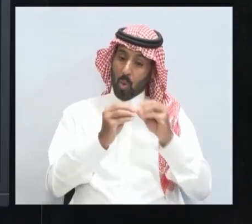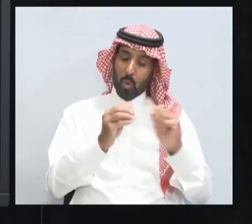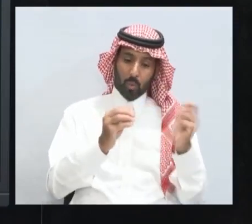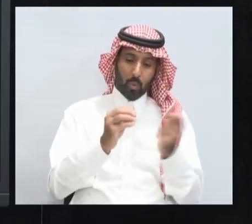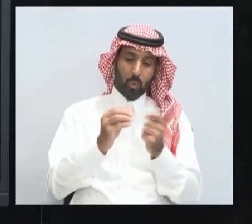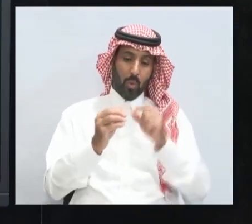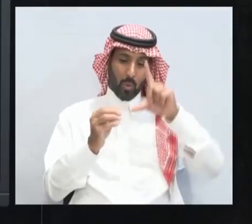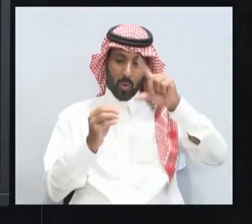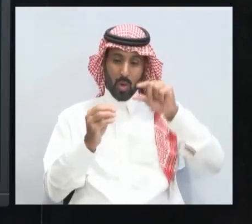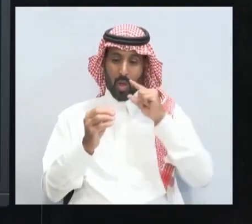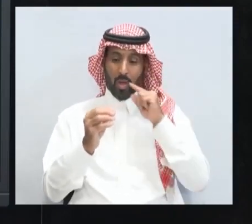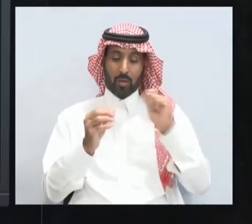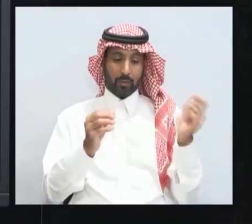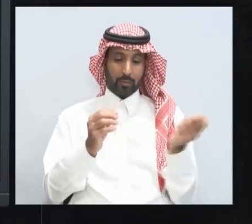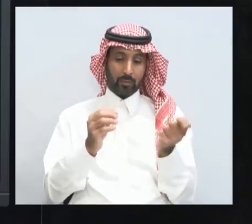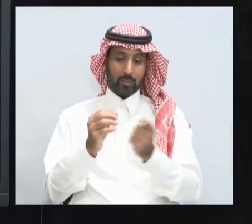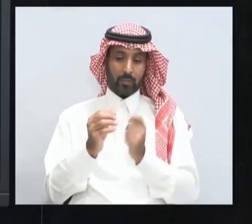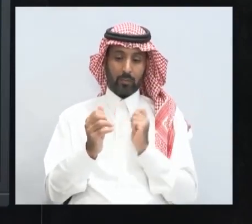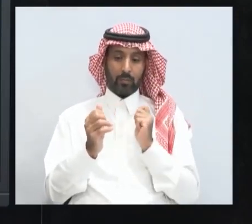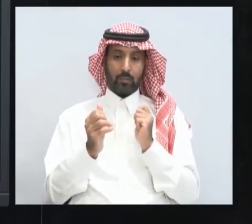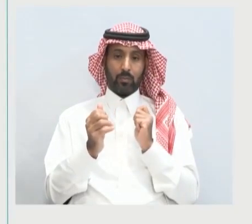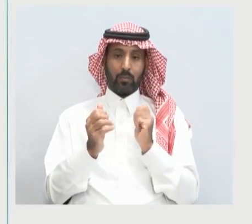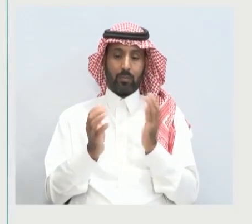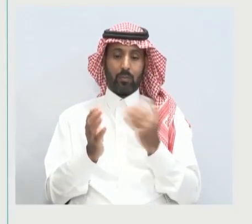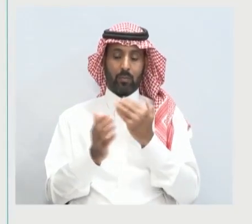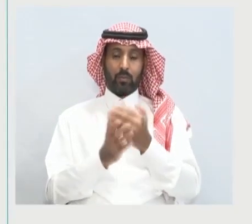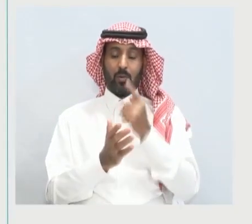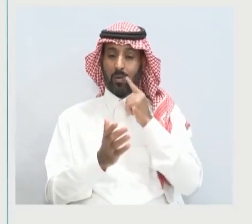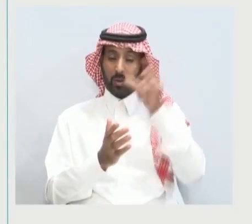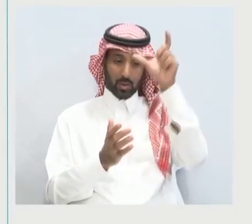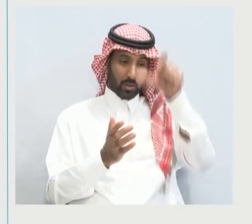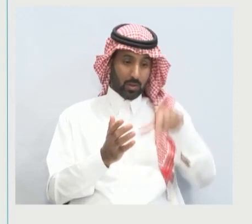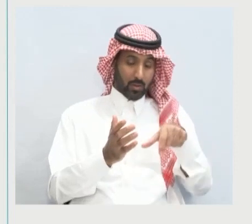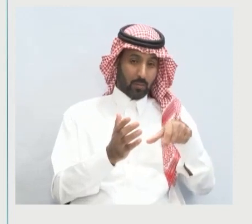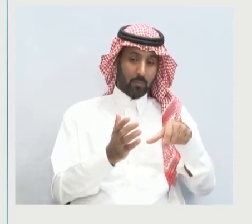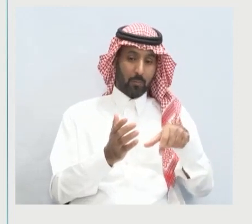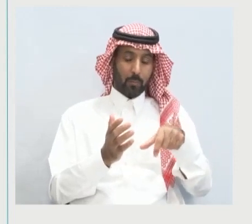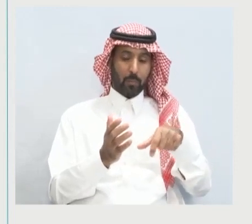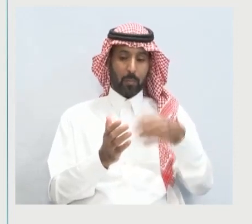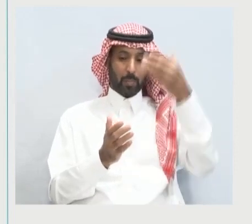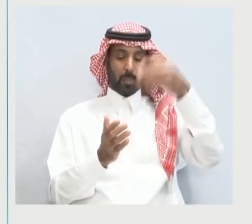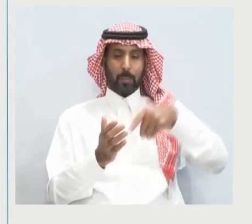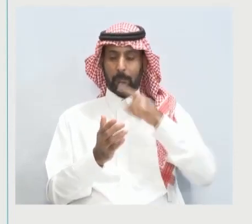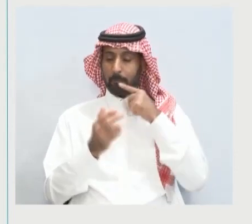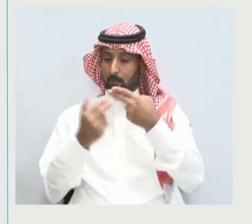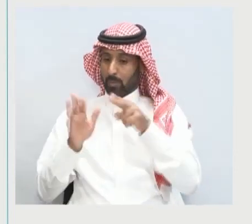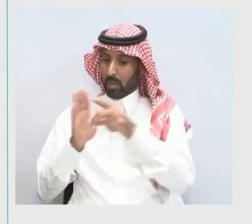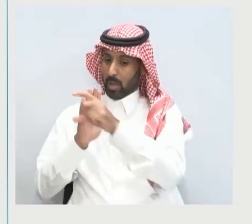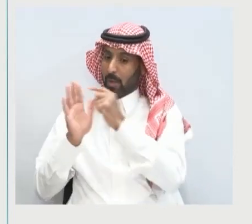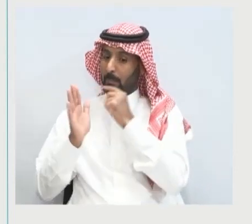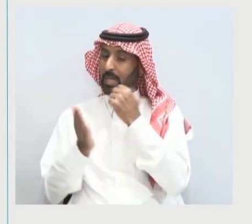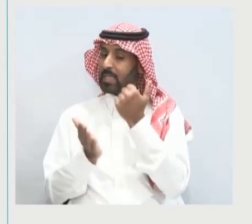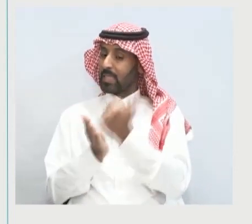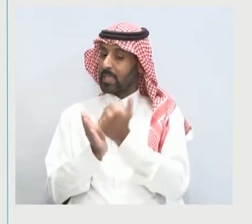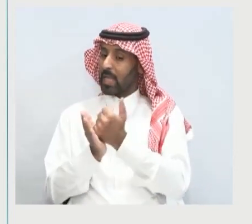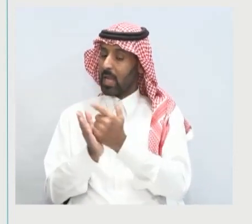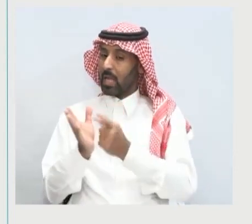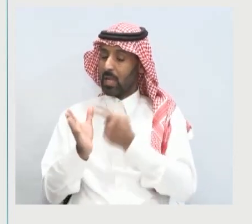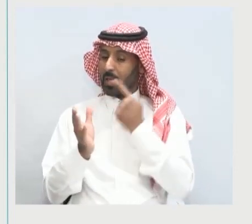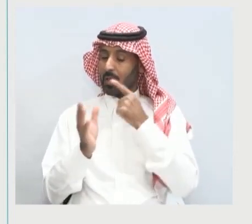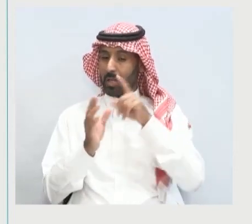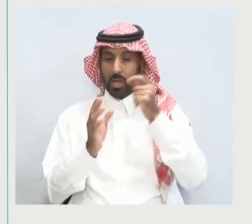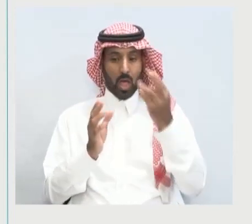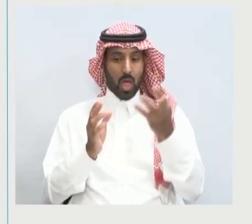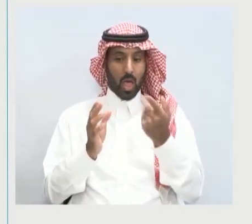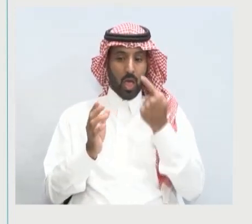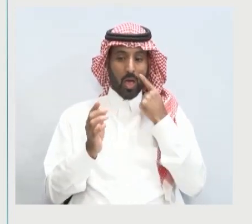حجم الخط كذلك في قائمه او من علامه التبويب والشريط الرئيسي في الرقم